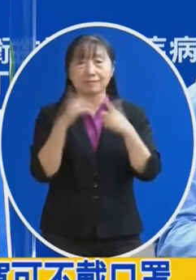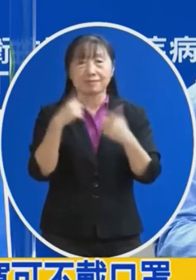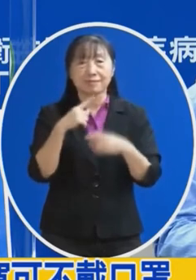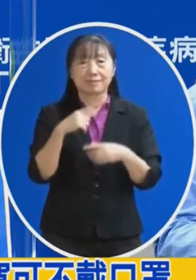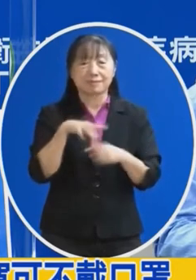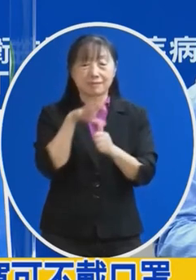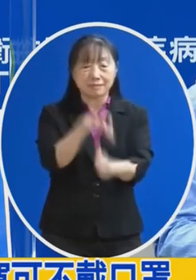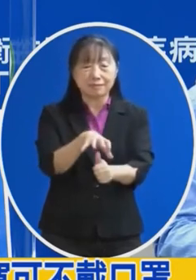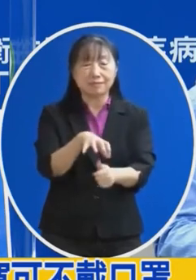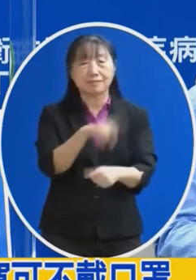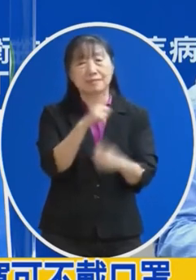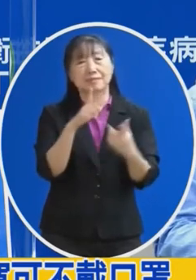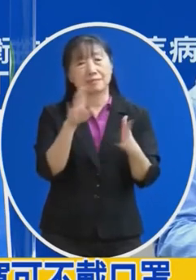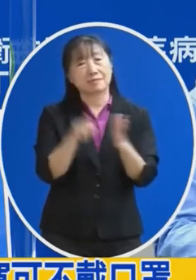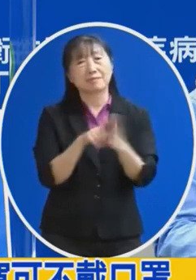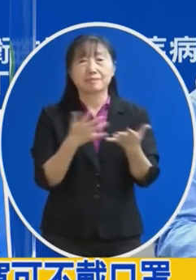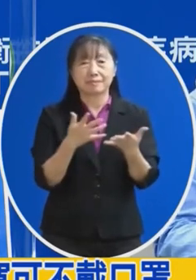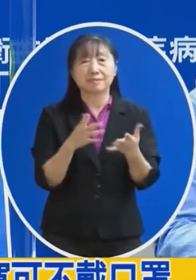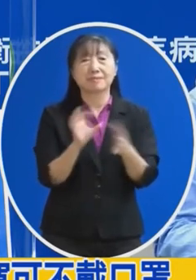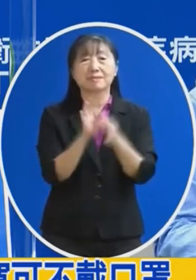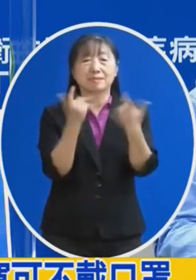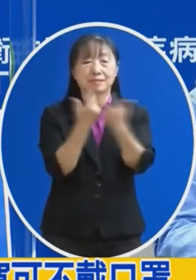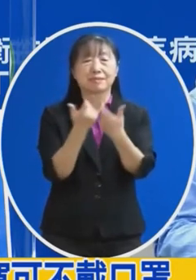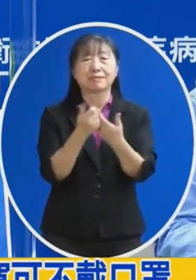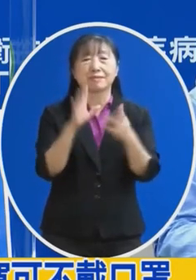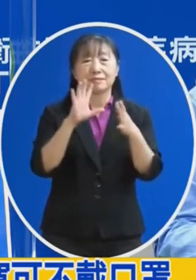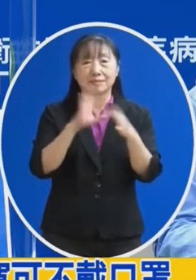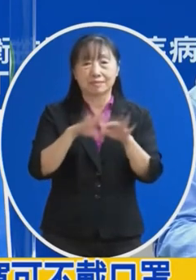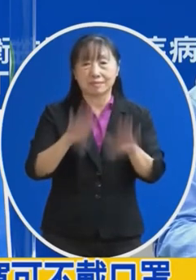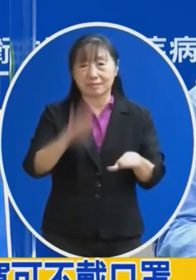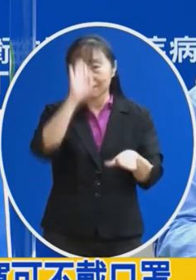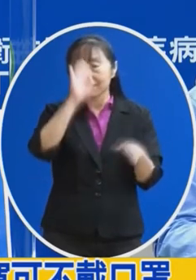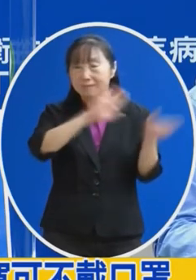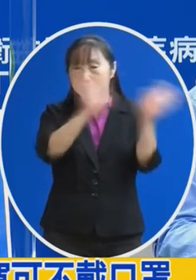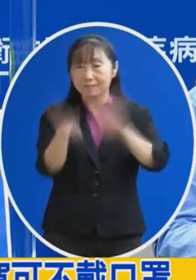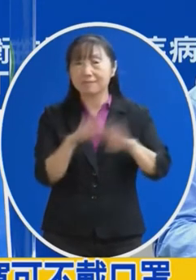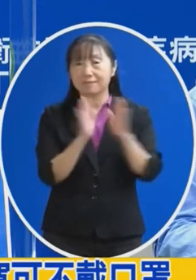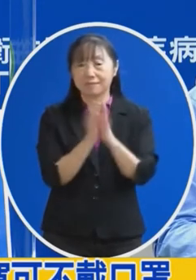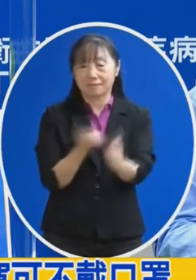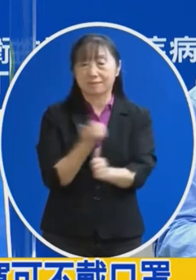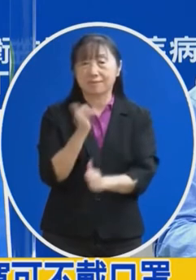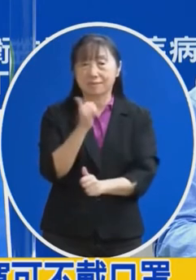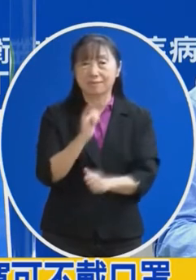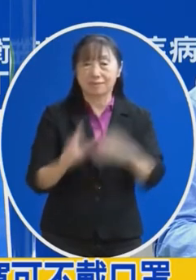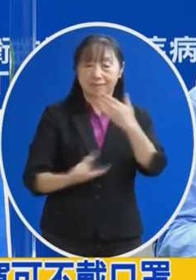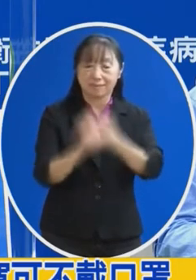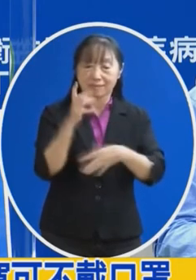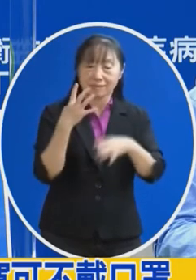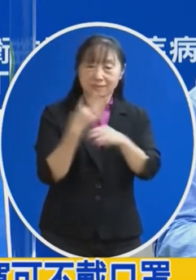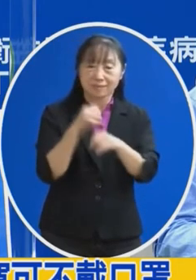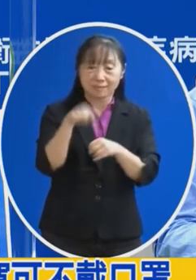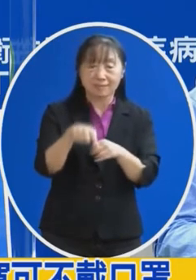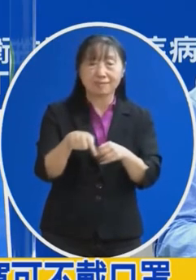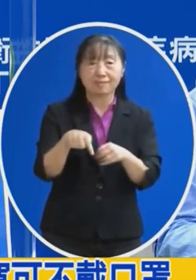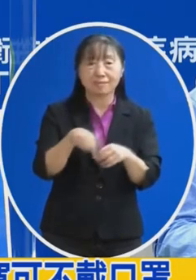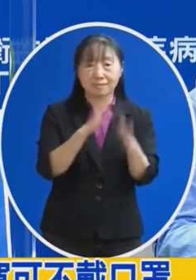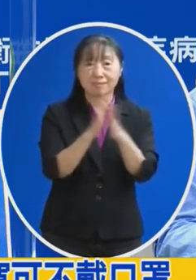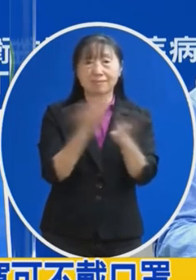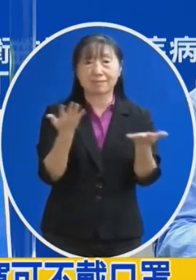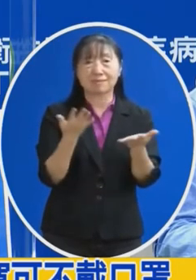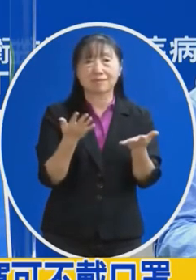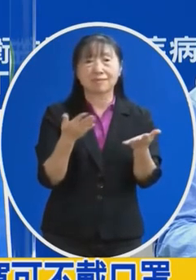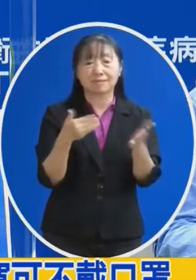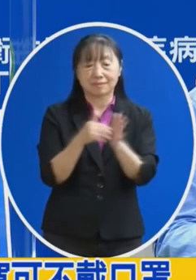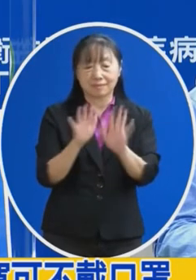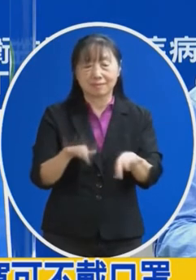定也蛮久了，那第二进来的疫情也相对的稳定，那经过中秋节这段时间的一个流动，那到